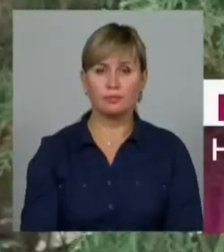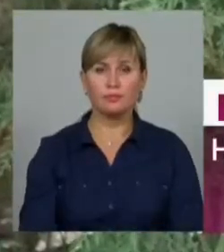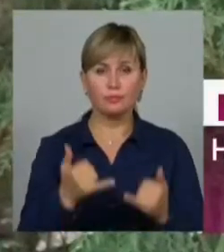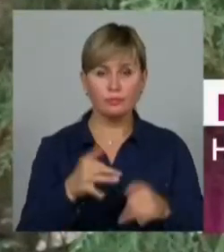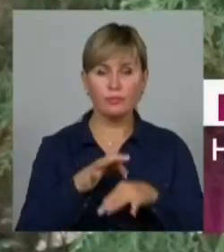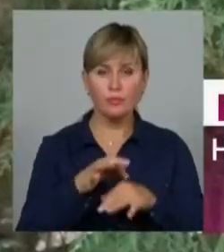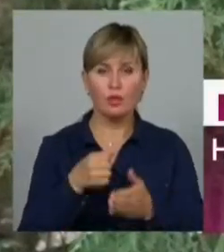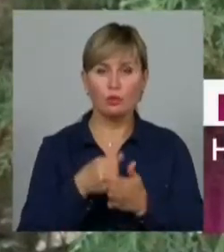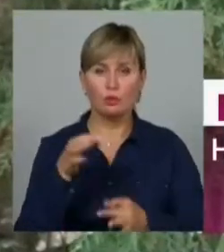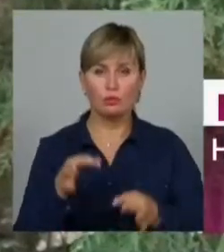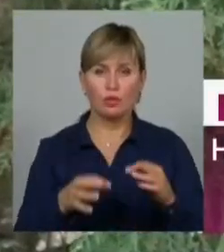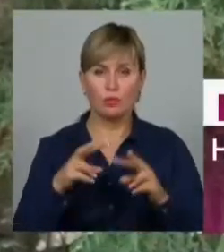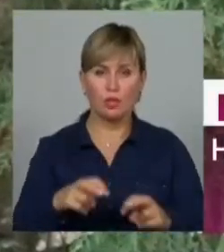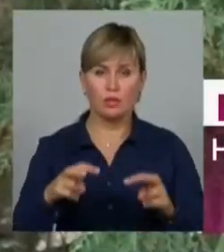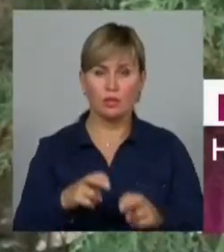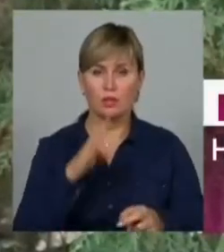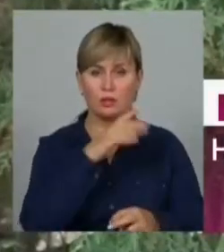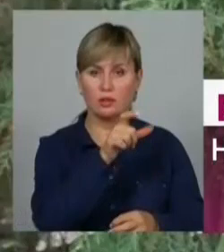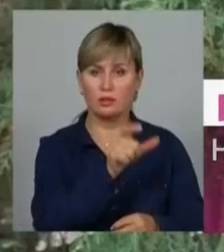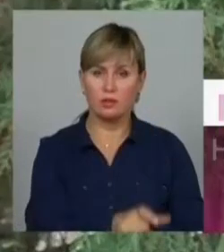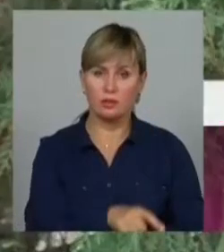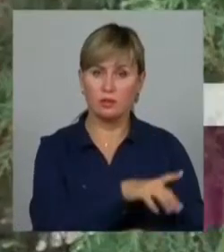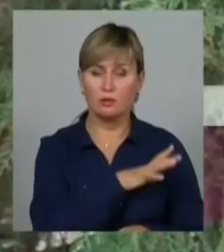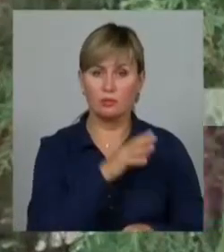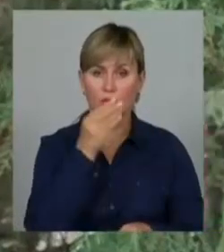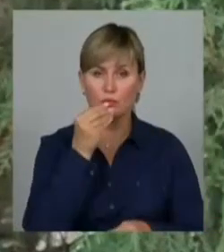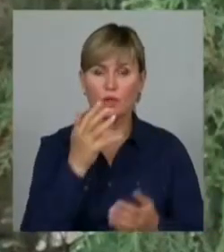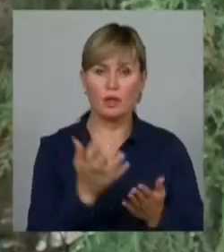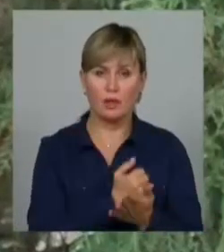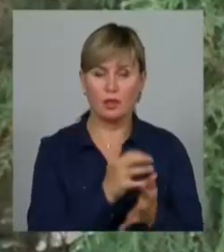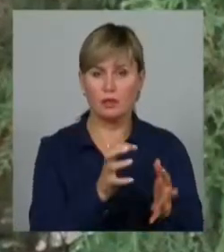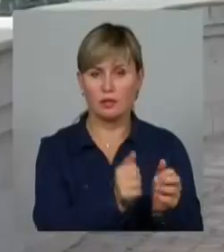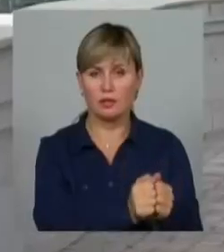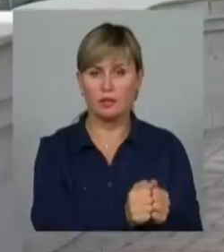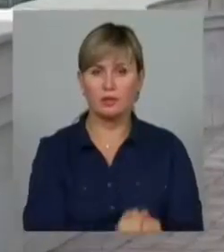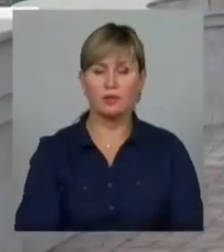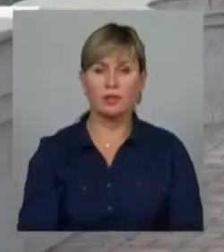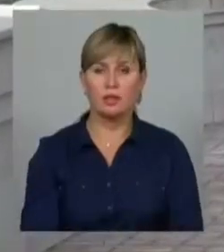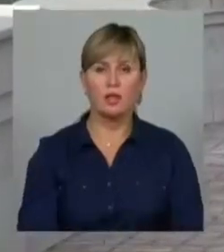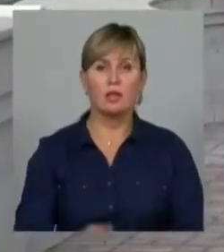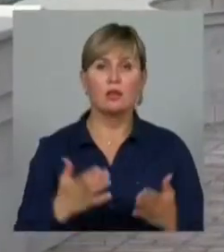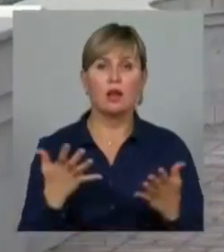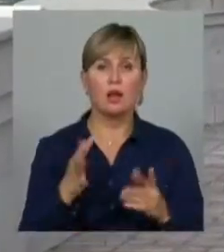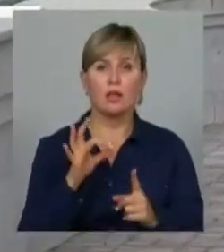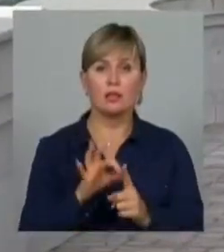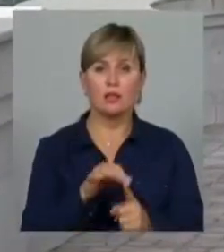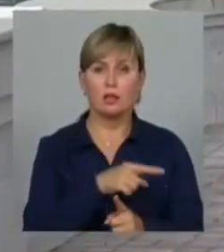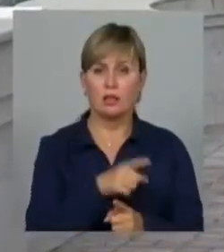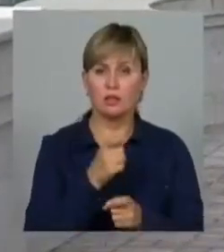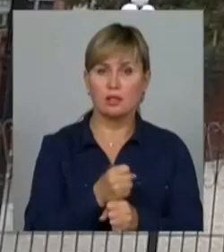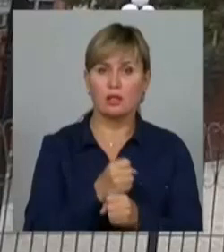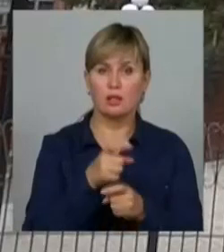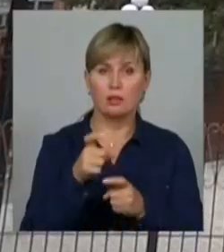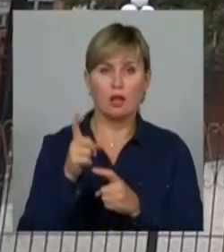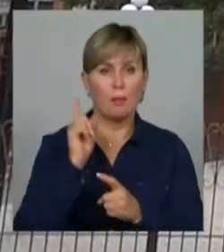проводится досудебное расследование. Подозреваемый в совершении преступления найден и взят под стражу. С какой целью подозреваемый совершил